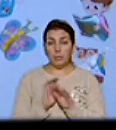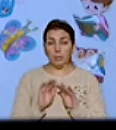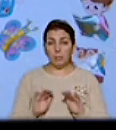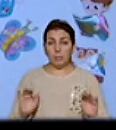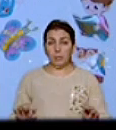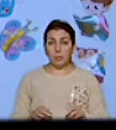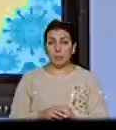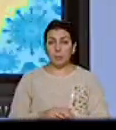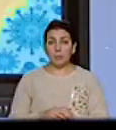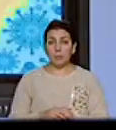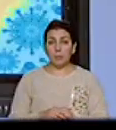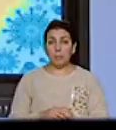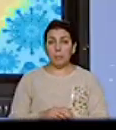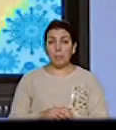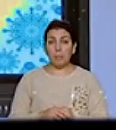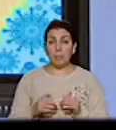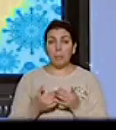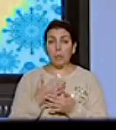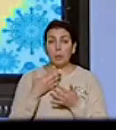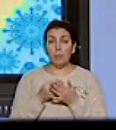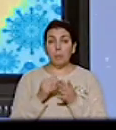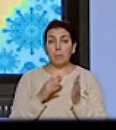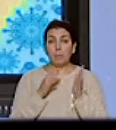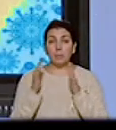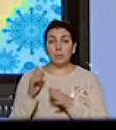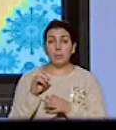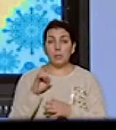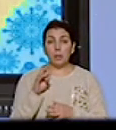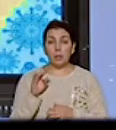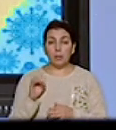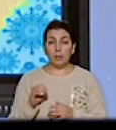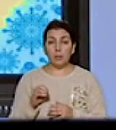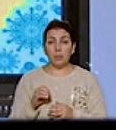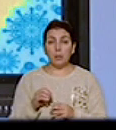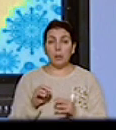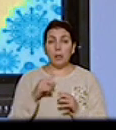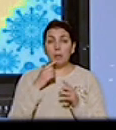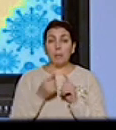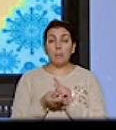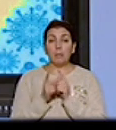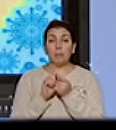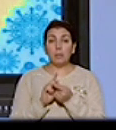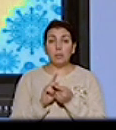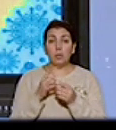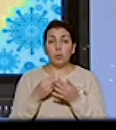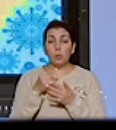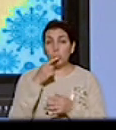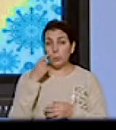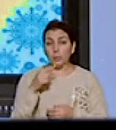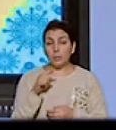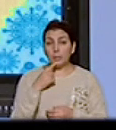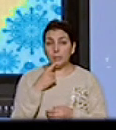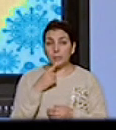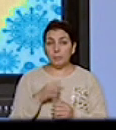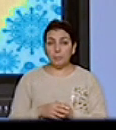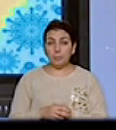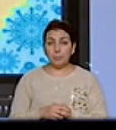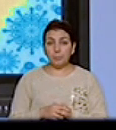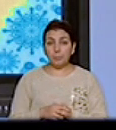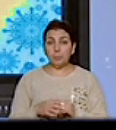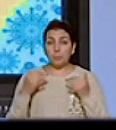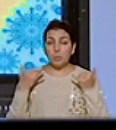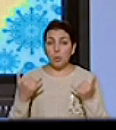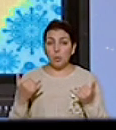Молодцы, ребята! Приступаем к выполнению следующего задания. Переведите предложение на русский